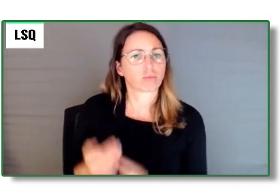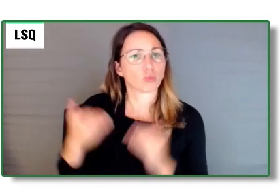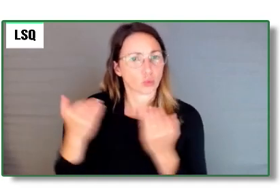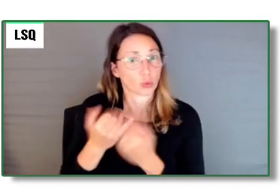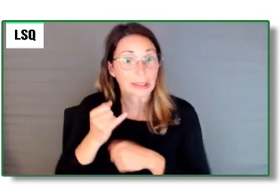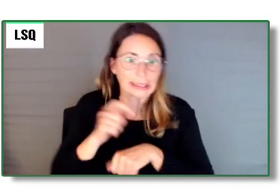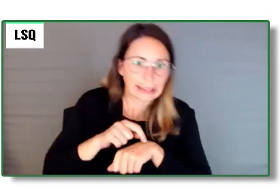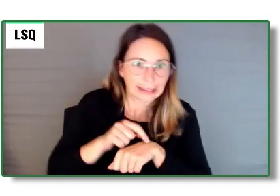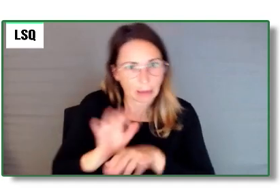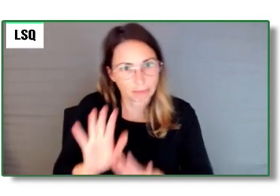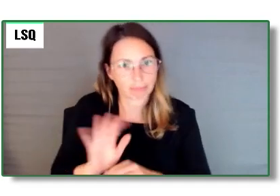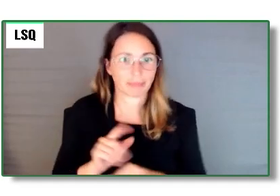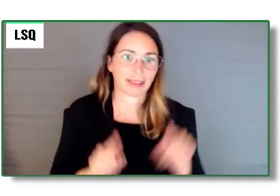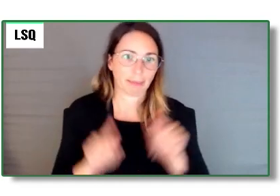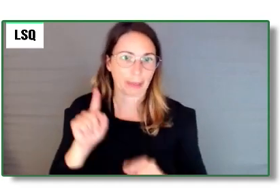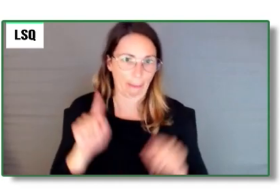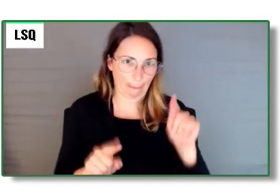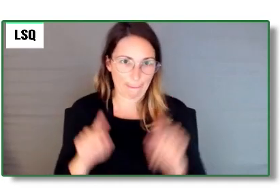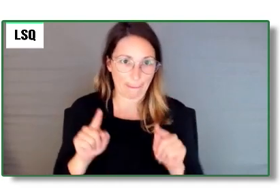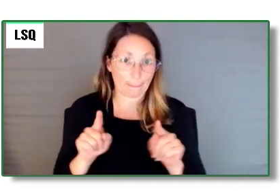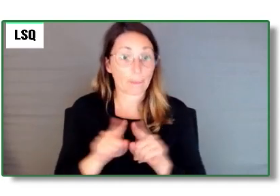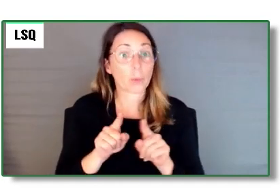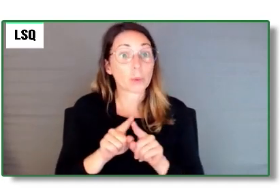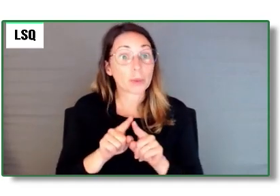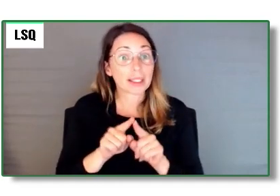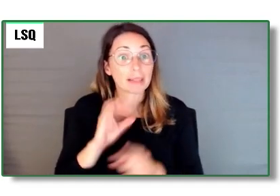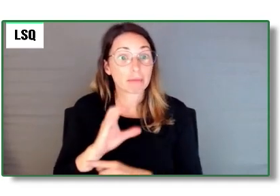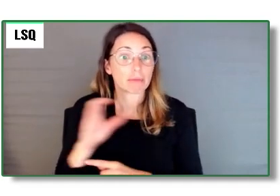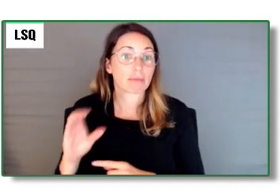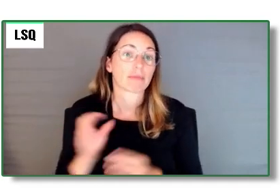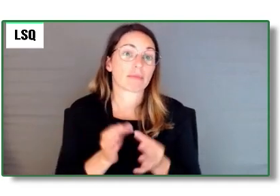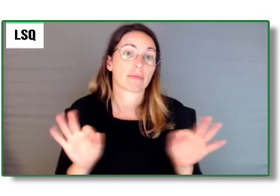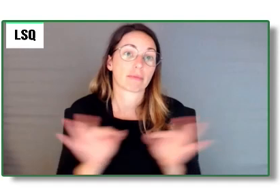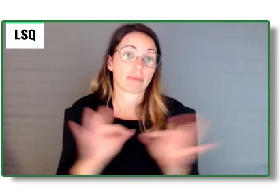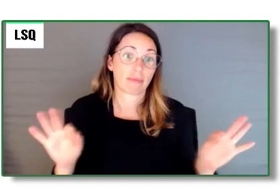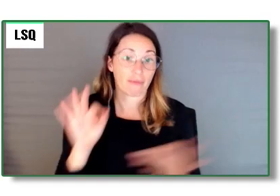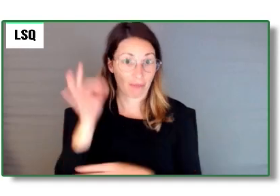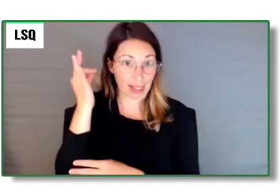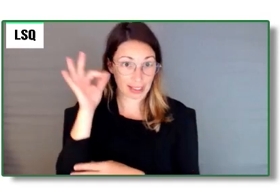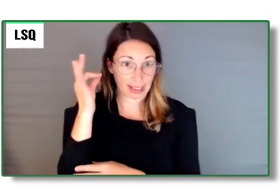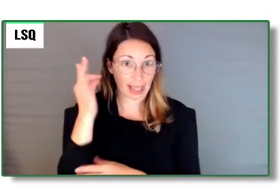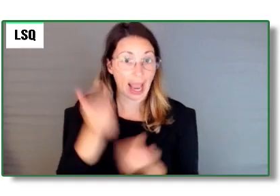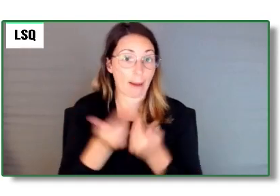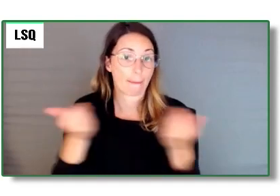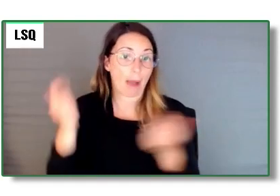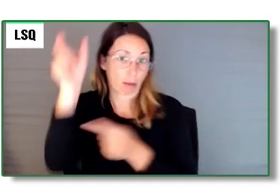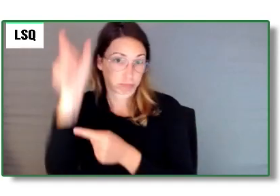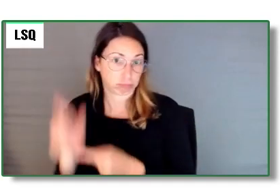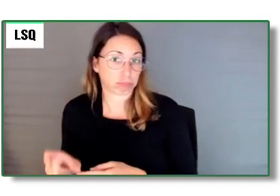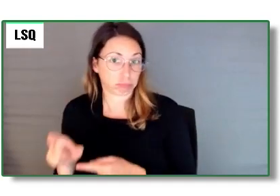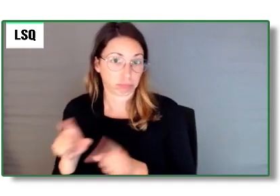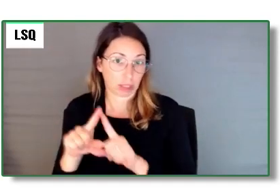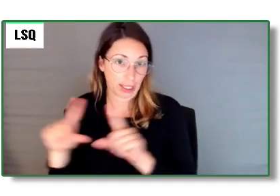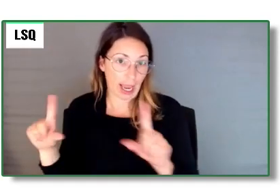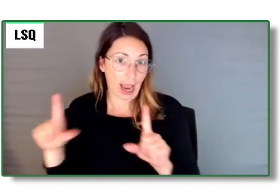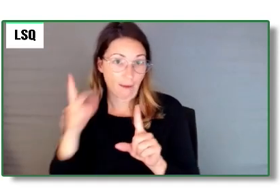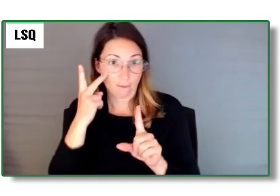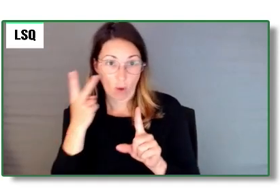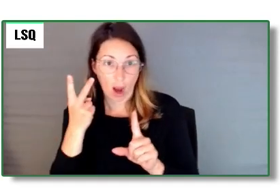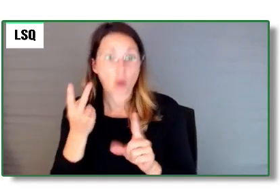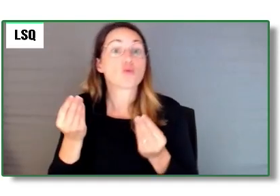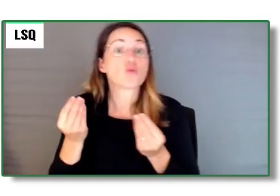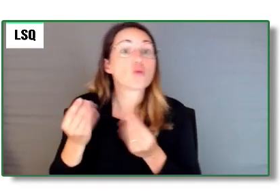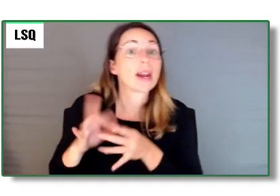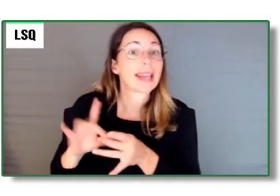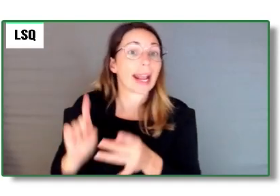du sous-titrage en français, ce sera affiché dans un écran distinct. Vous verrez le lien dans le chat. Et si vous êtes